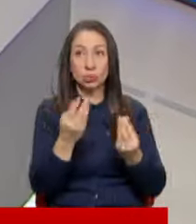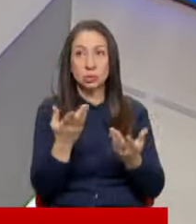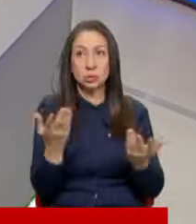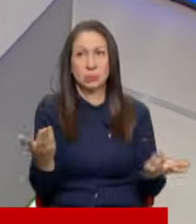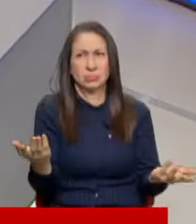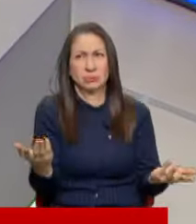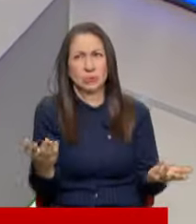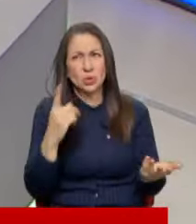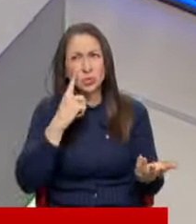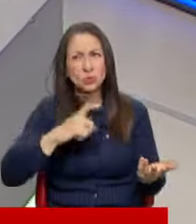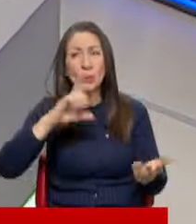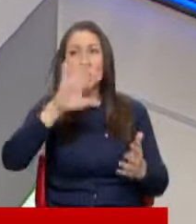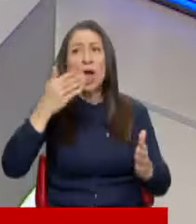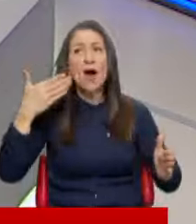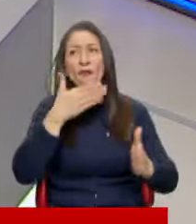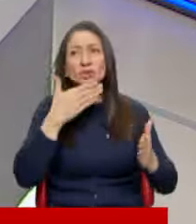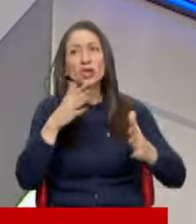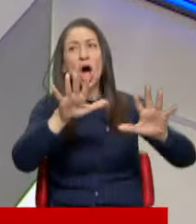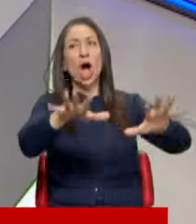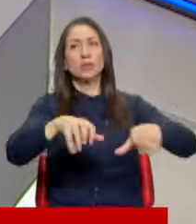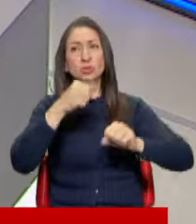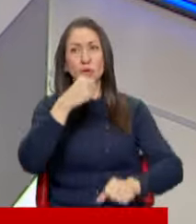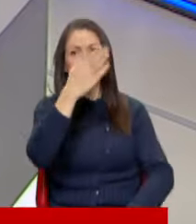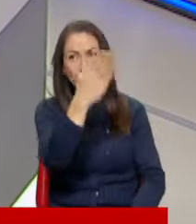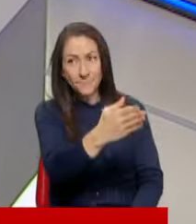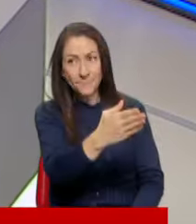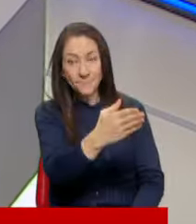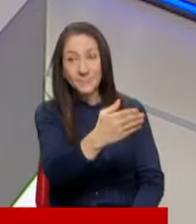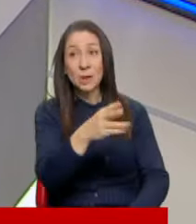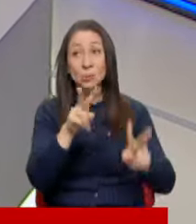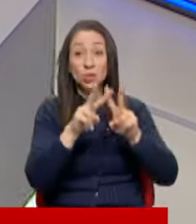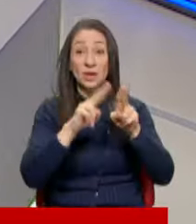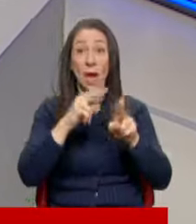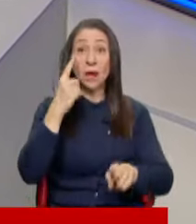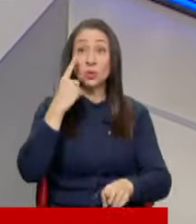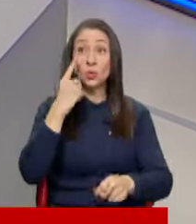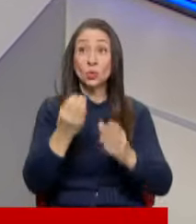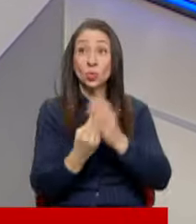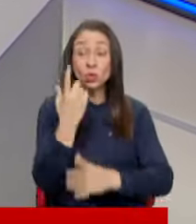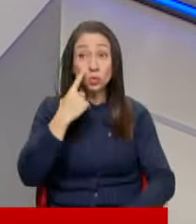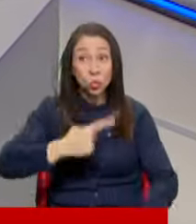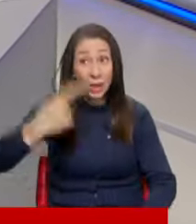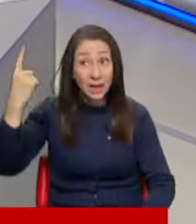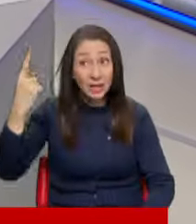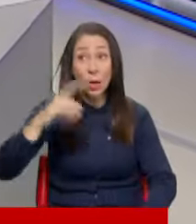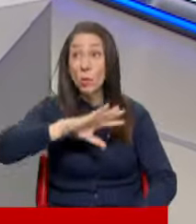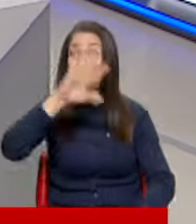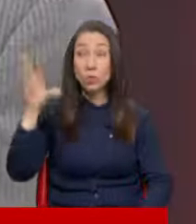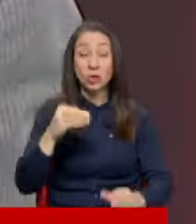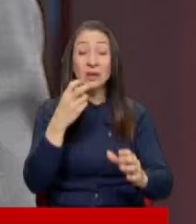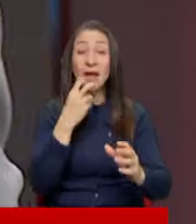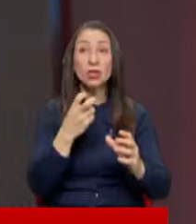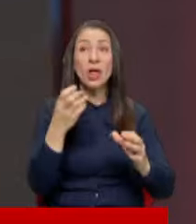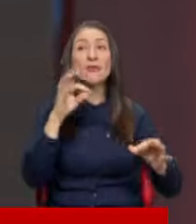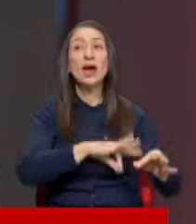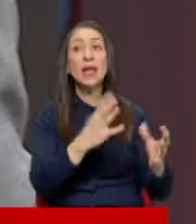yani cumhuriyetin bütün nimetlerinden faydalanan bu Mustafa Kemal Atatürk'ün kurduğu cumhuriyetin bütün kadrolarından